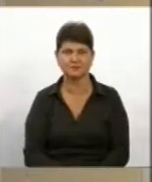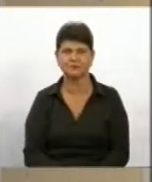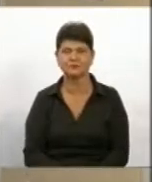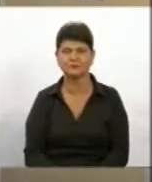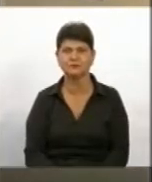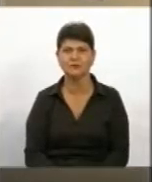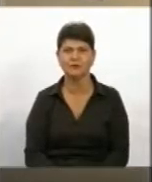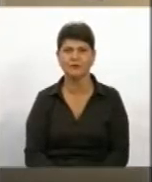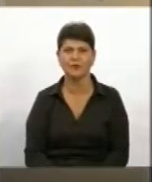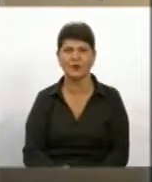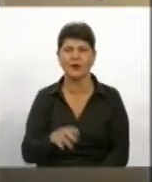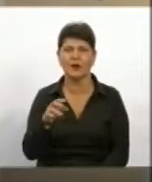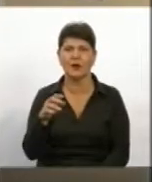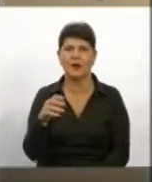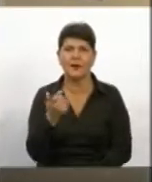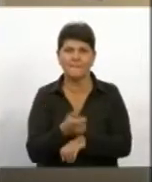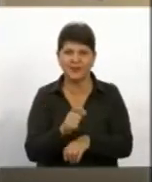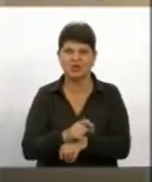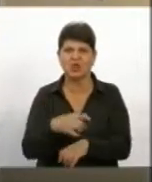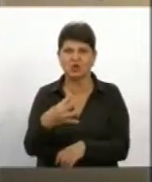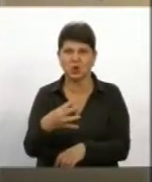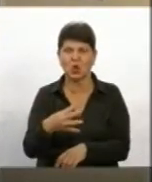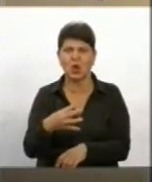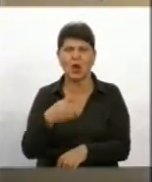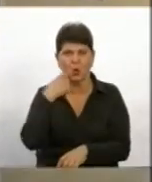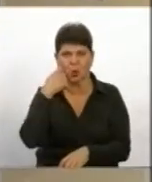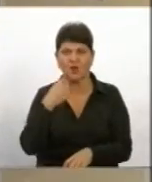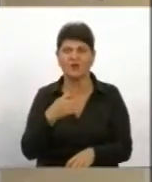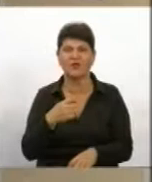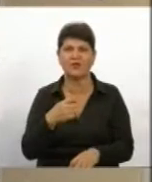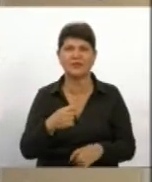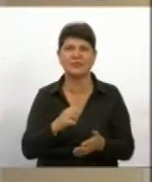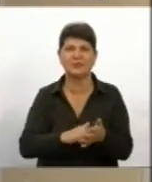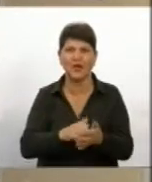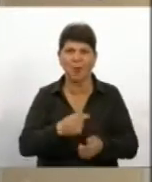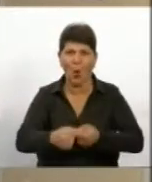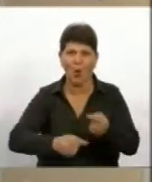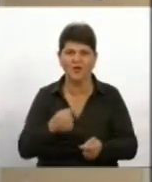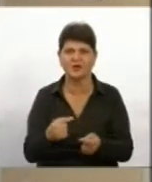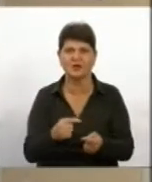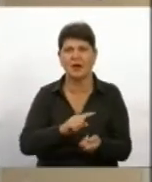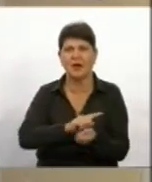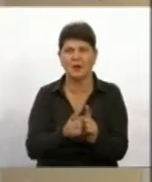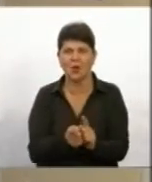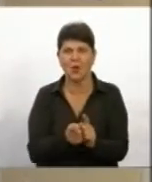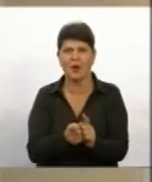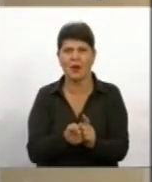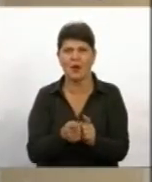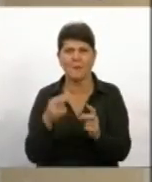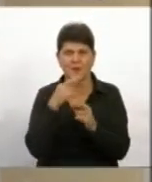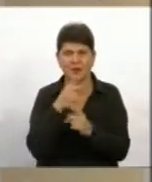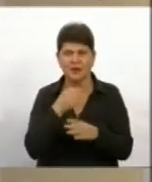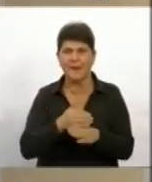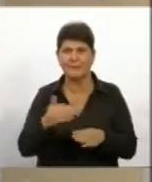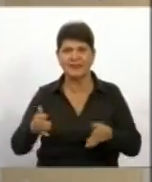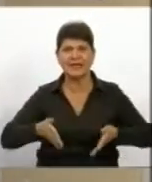вік – більше 40 років, спадковість. Прийом гормонозамісних препаратів, пізне